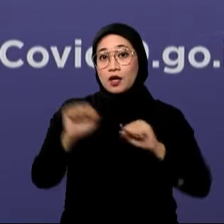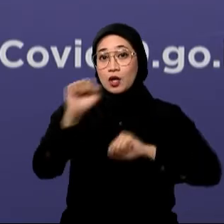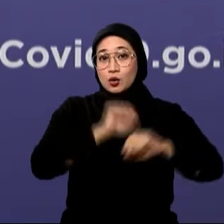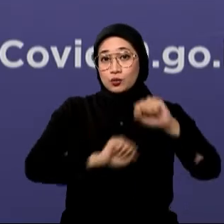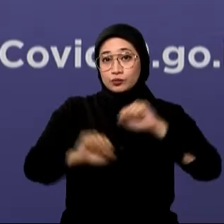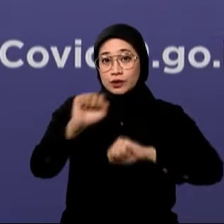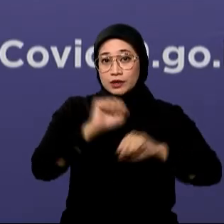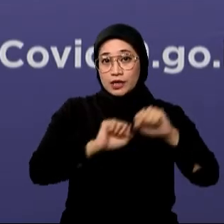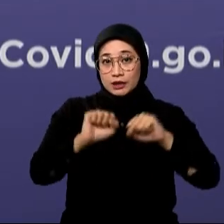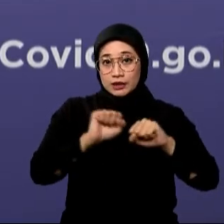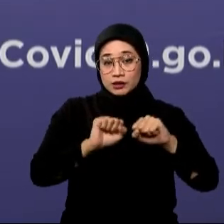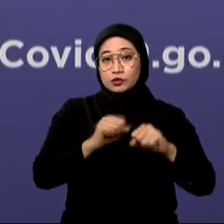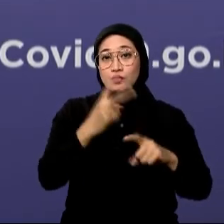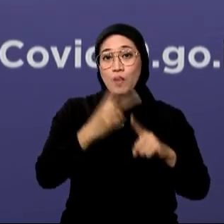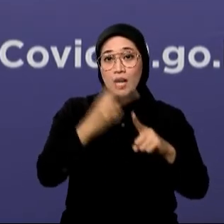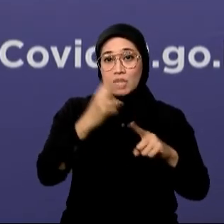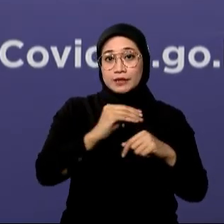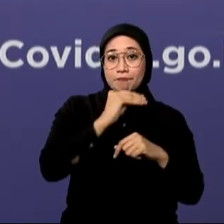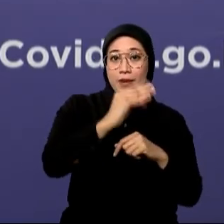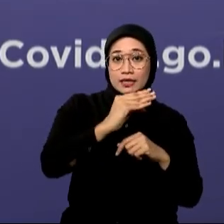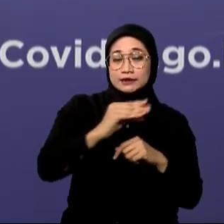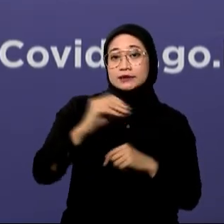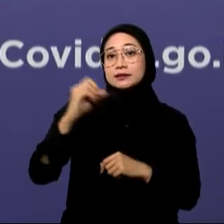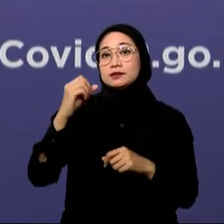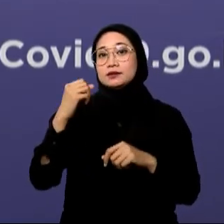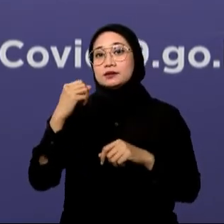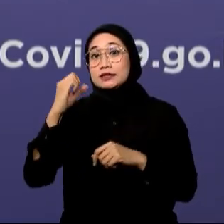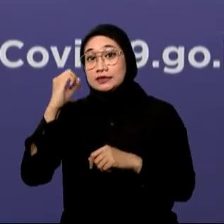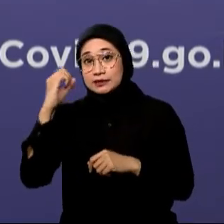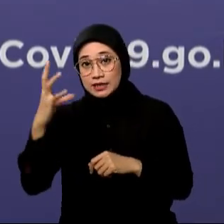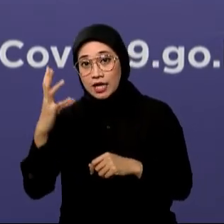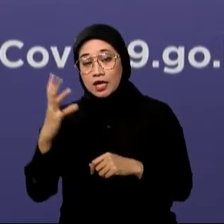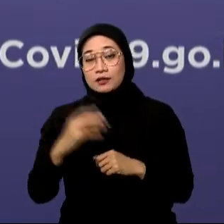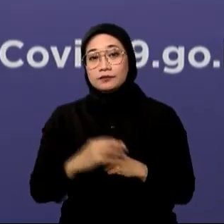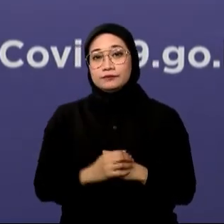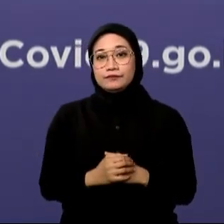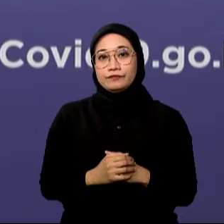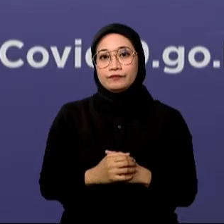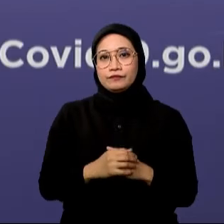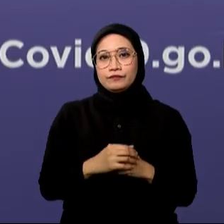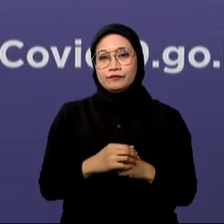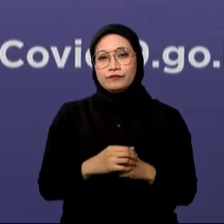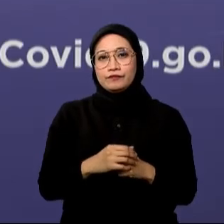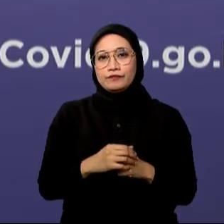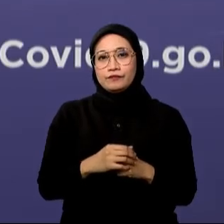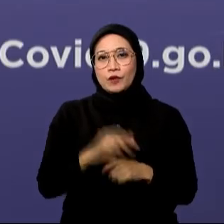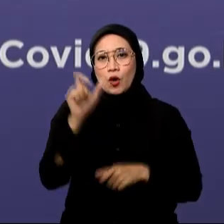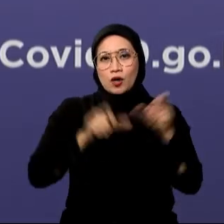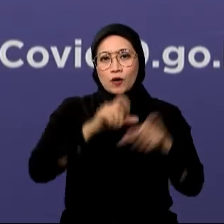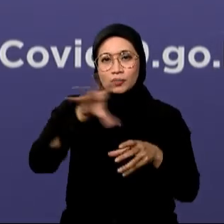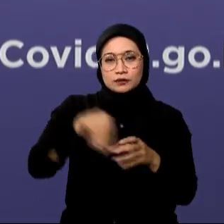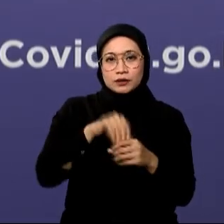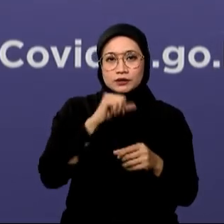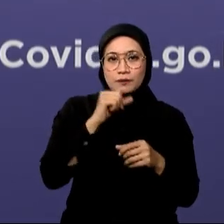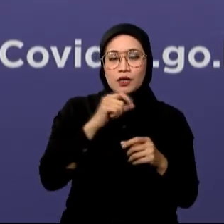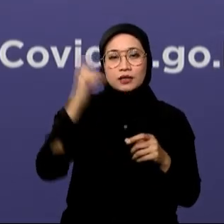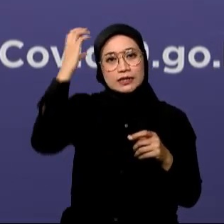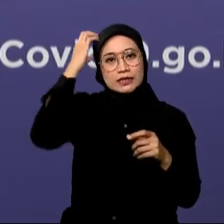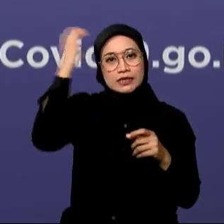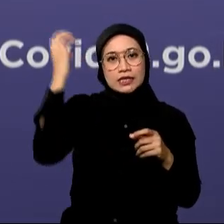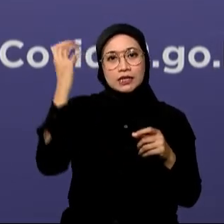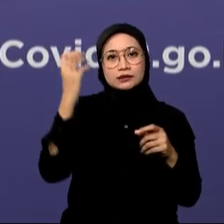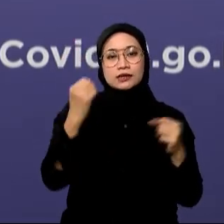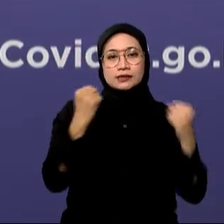per hari, pagi dan siang, yang diikuti oleh Dinas Kesehatan Provinsi, Dinas